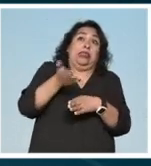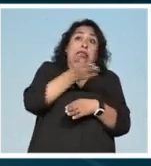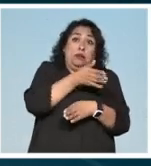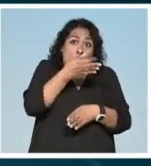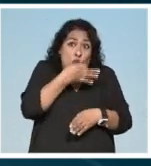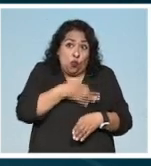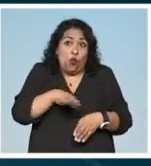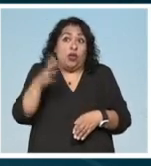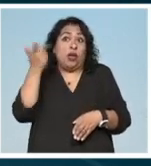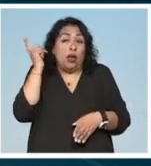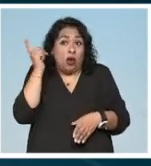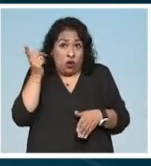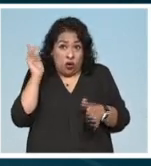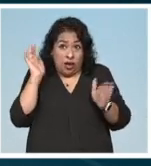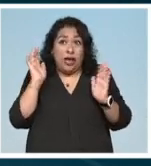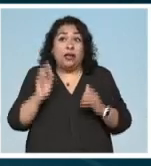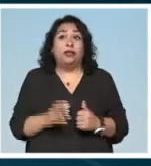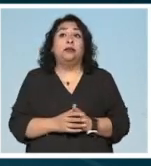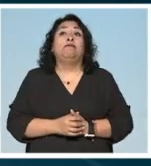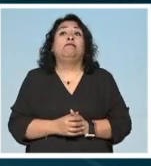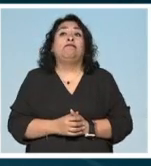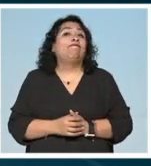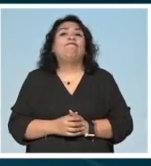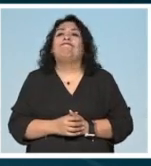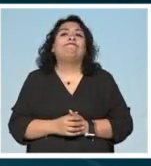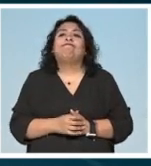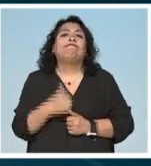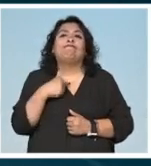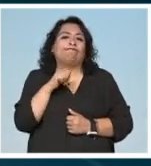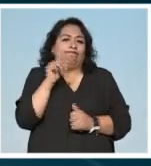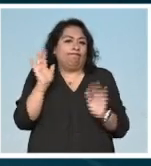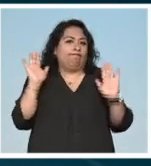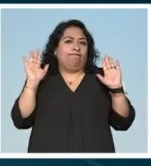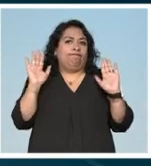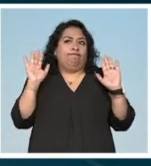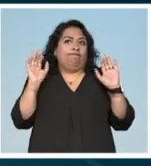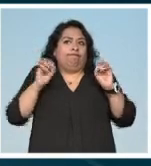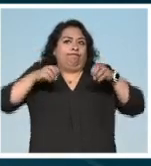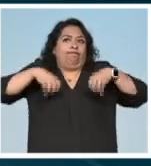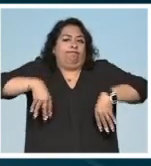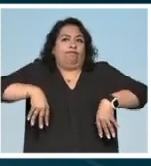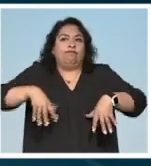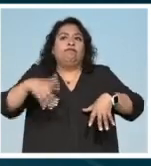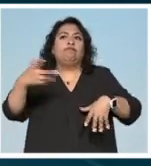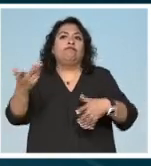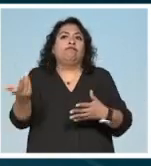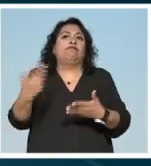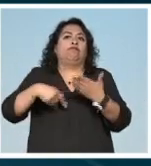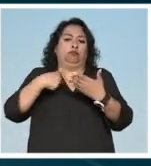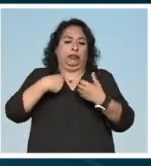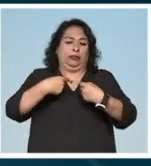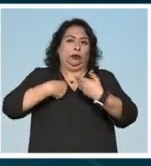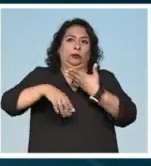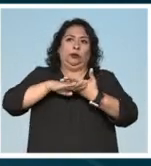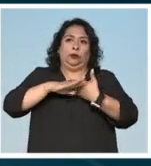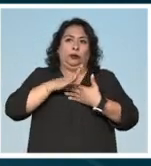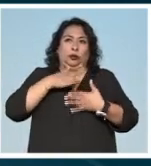potessi tornare indietro, non rifarei nulla, perché mi ha distrutto.